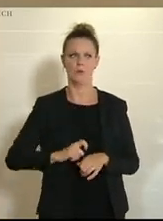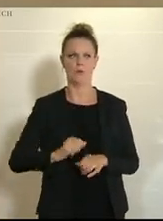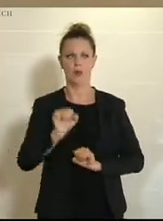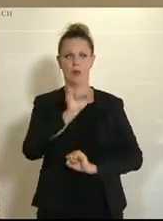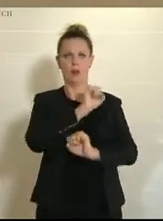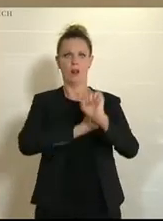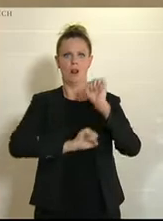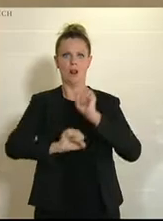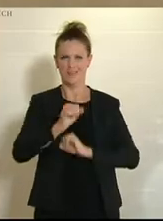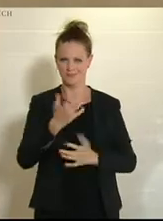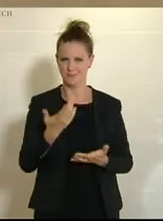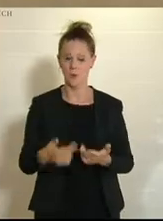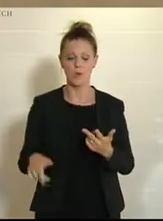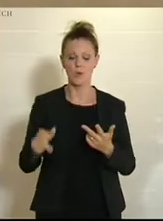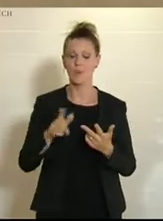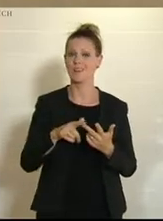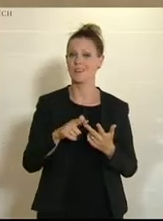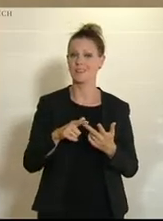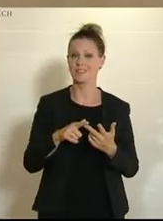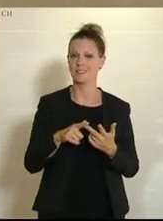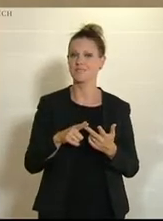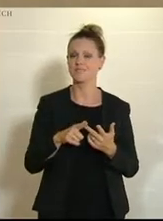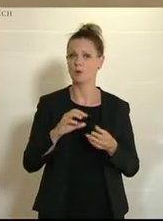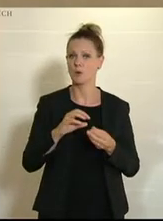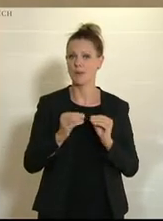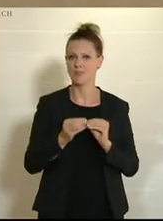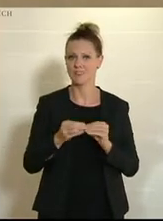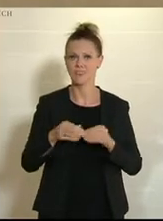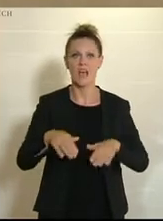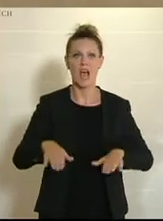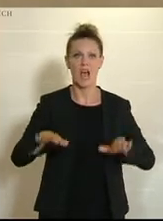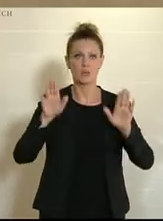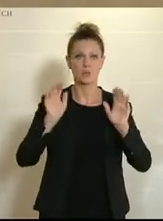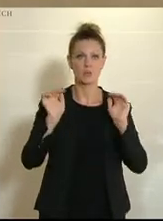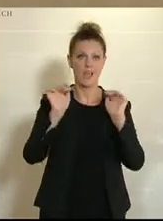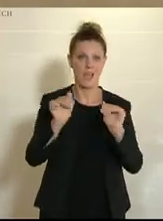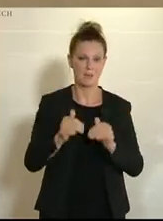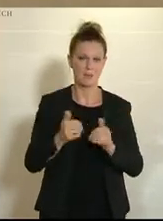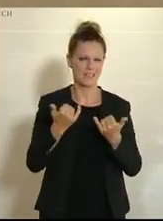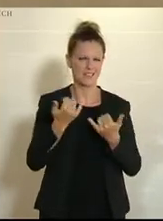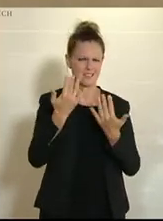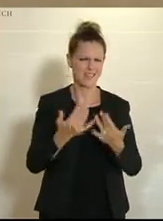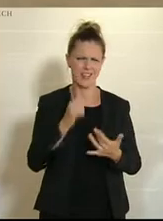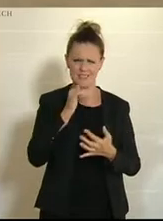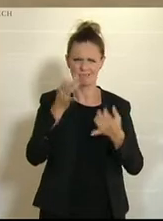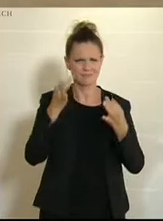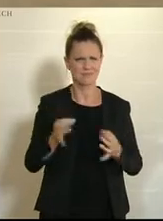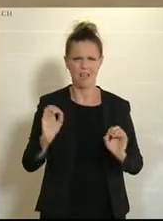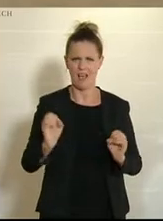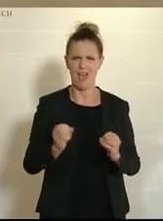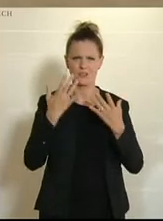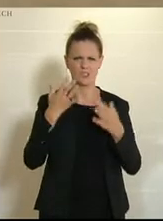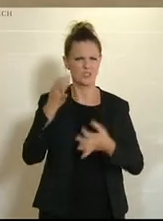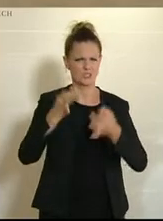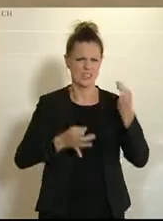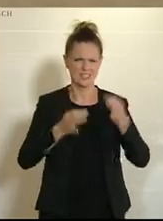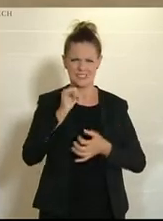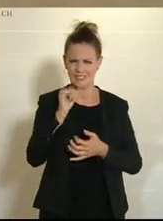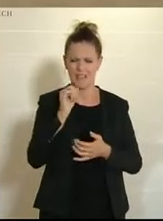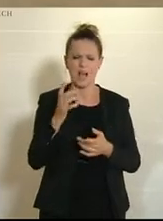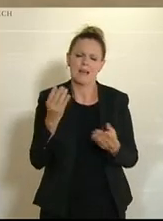ein dritter Problembereich sind die Asylheime. Jetzt habe ich Zahlen, die nicht ganz aktuell sind. Wir haben hier keine Statistiken, aber sie helfen, um